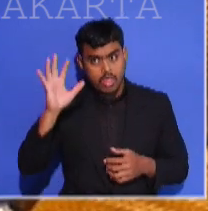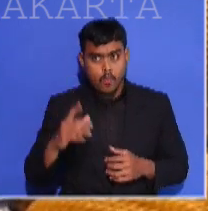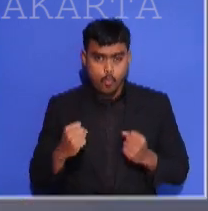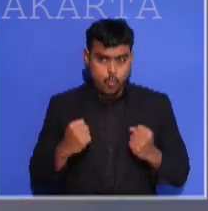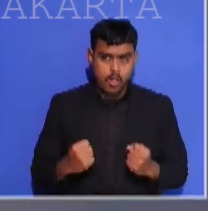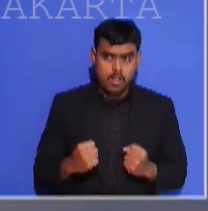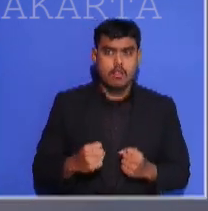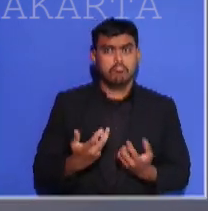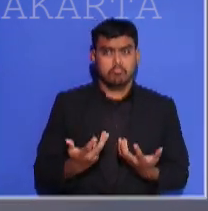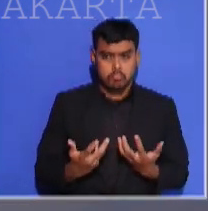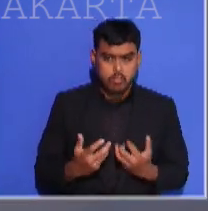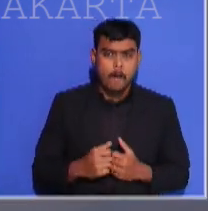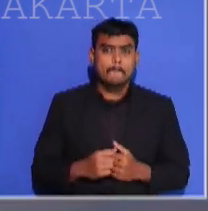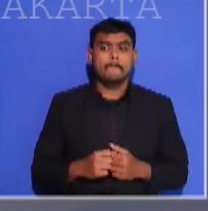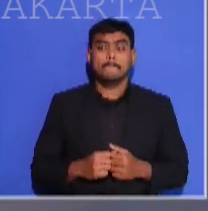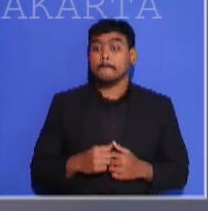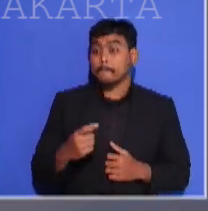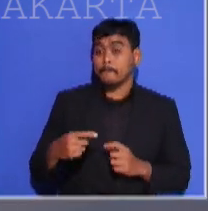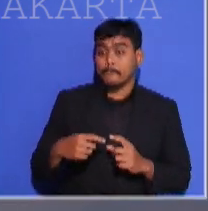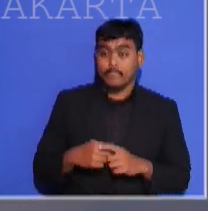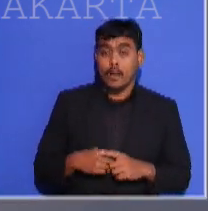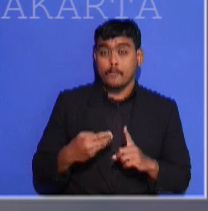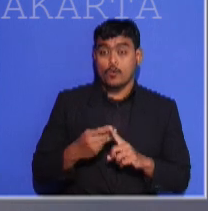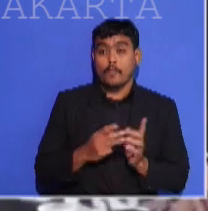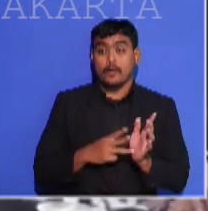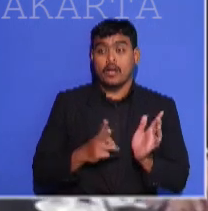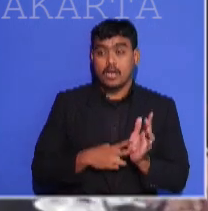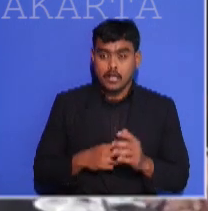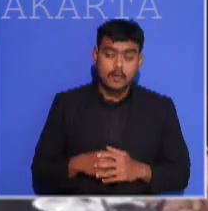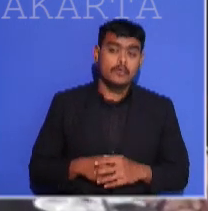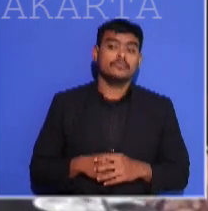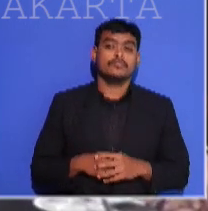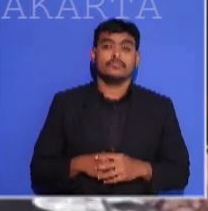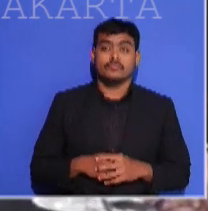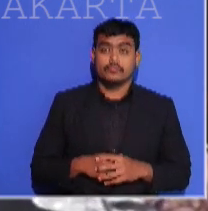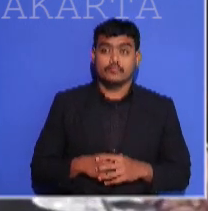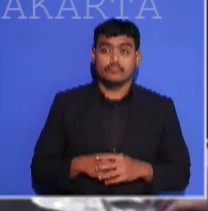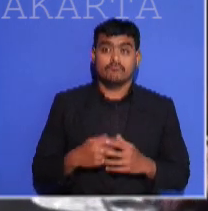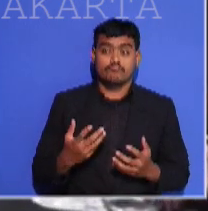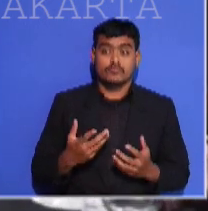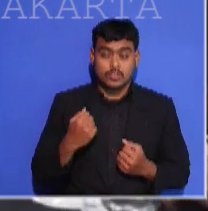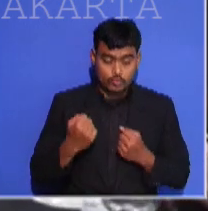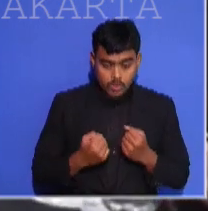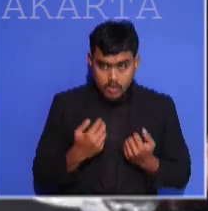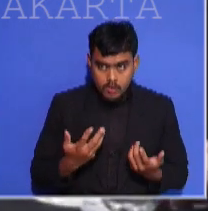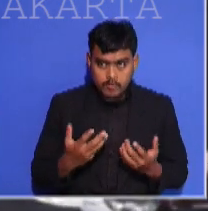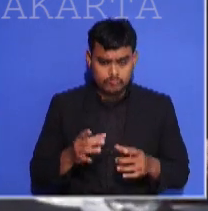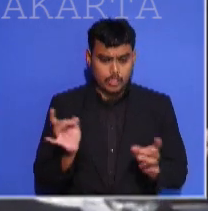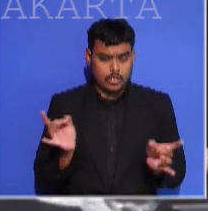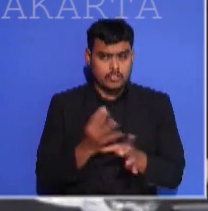syariah, produktivitas BUMN, UMKM dan koperasi, serta produktivitas tenaga kerja.